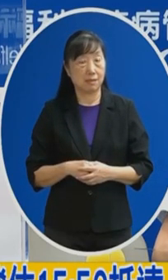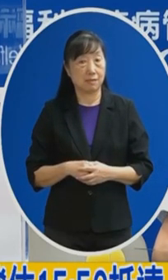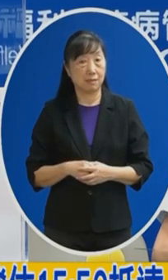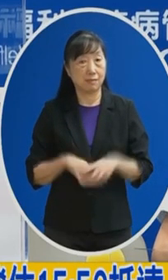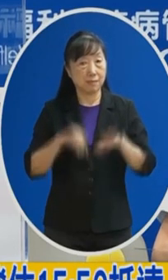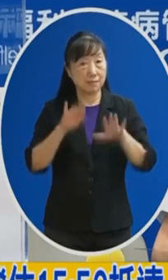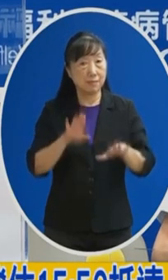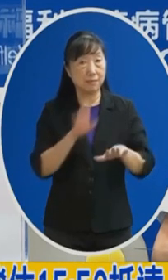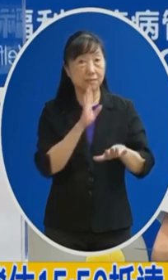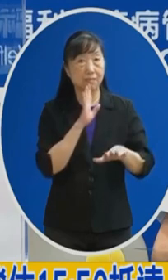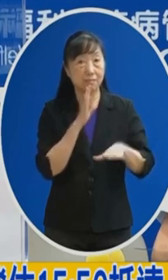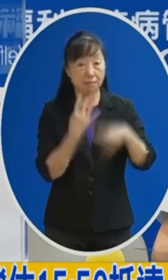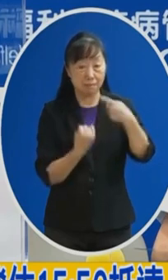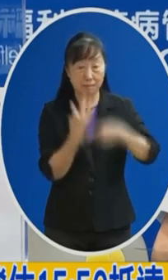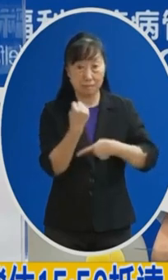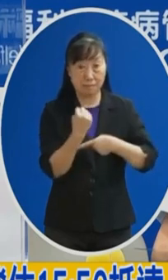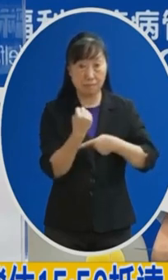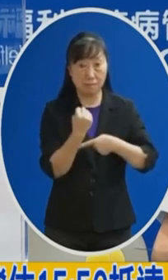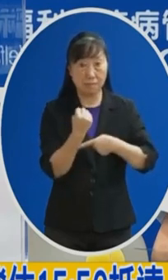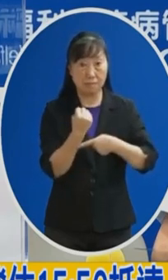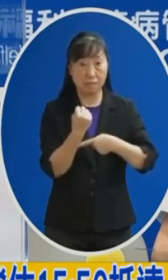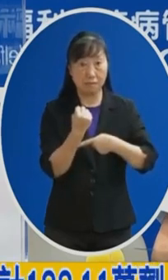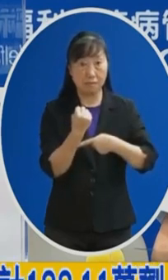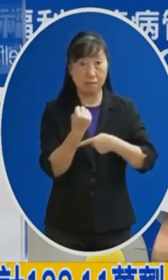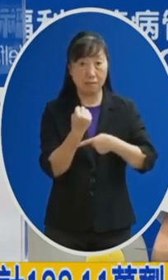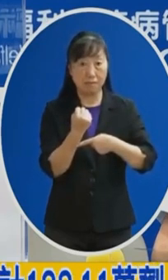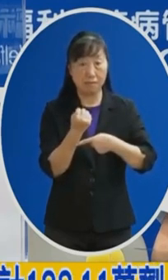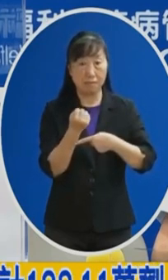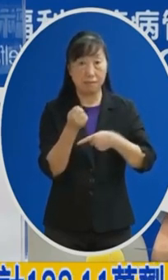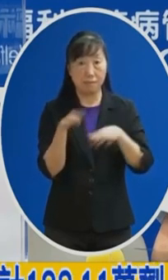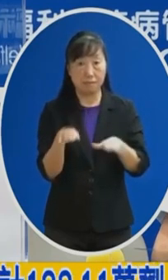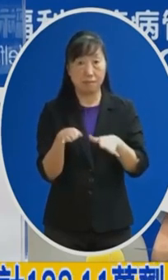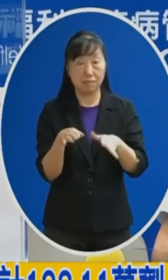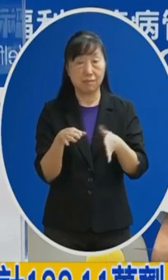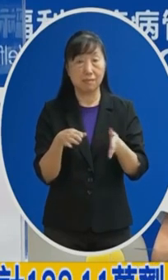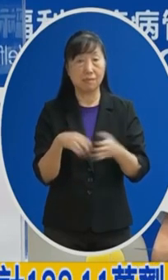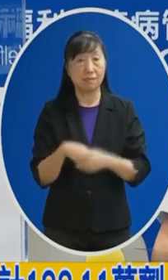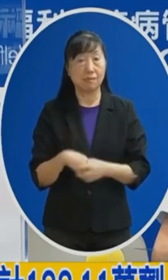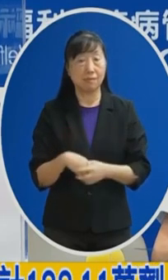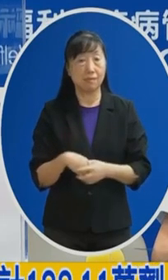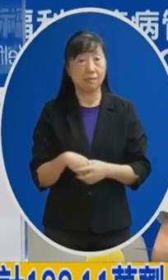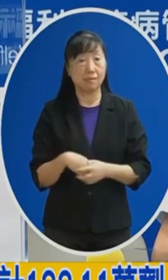目前的比例在整个完成，那